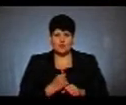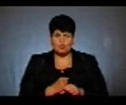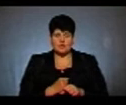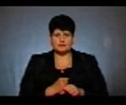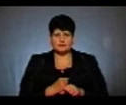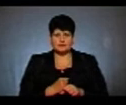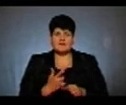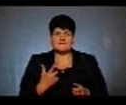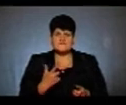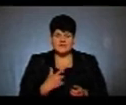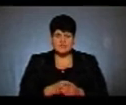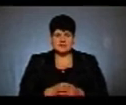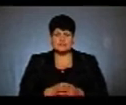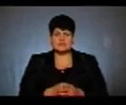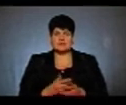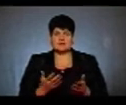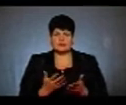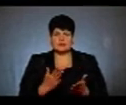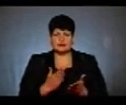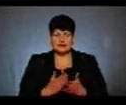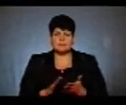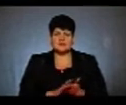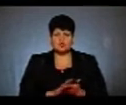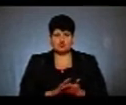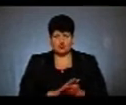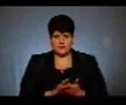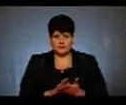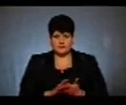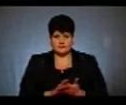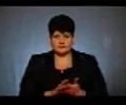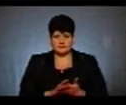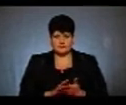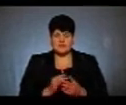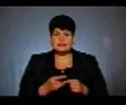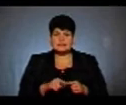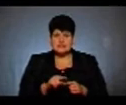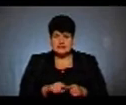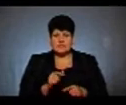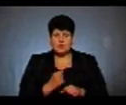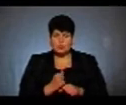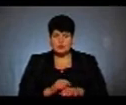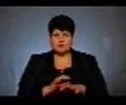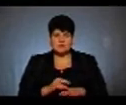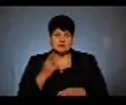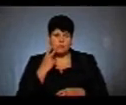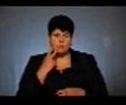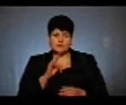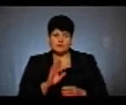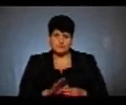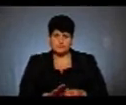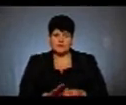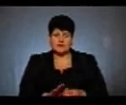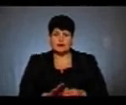значить, вакцини, ту, яка надходить безкоштовно. От. І так що ця робота проводиться регулярно. От